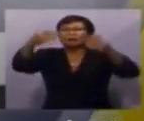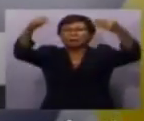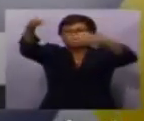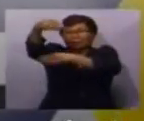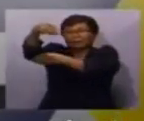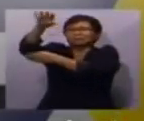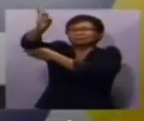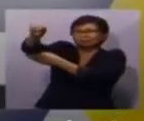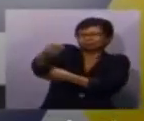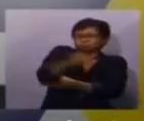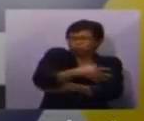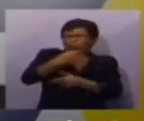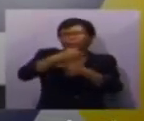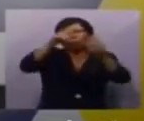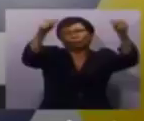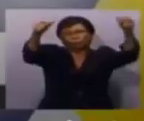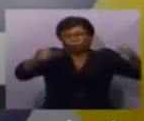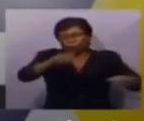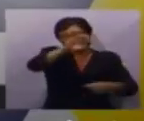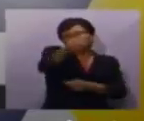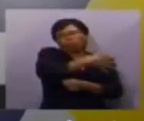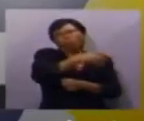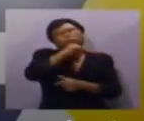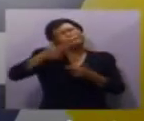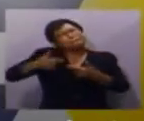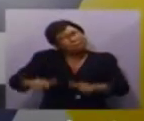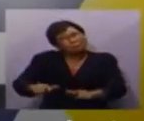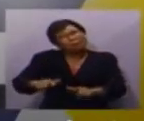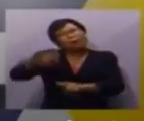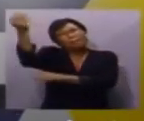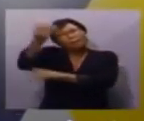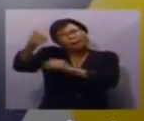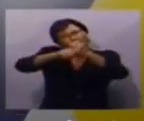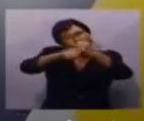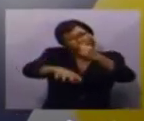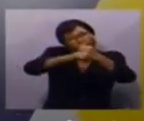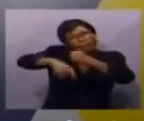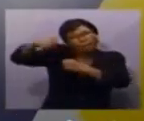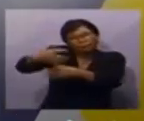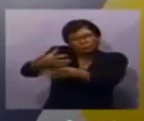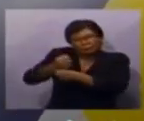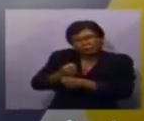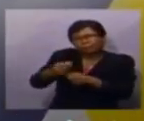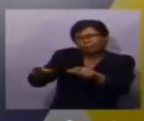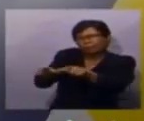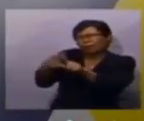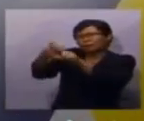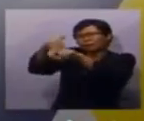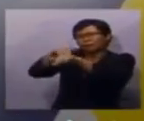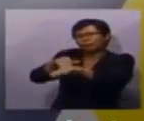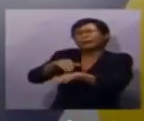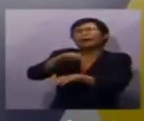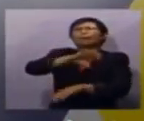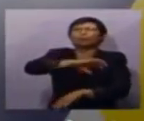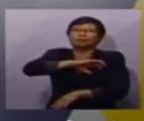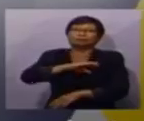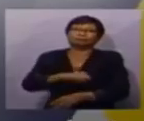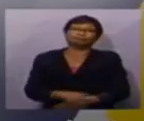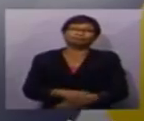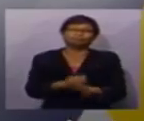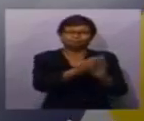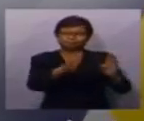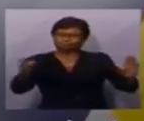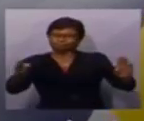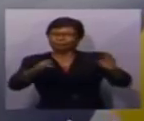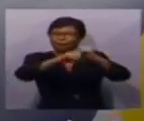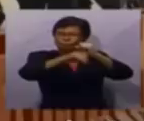atau poster yang tidak berkenaan atau tidak dibenarkan. Sesi ceramah berkempen perlu mendapatkan permit daripada PDRM. Sepanjang